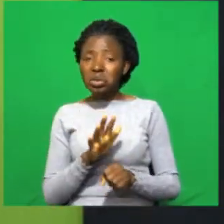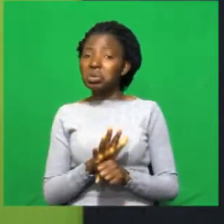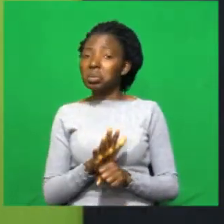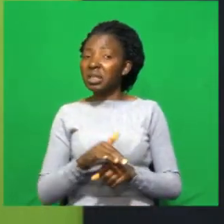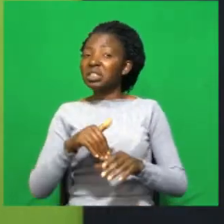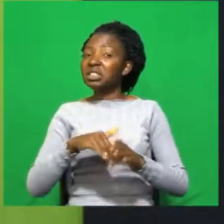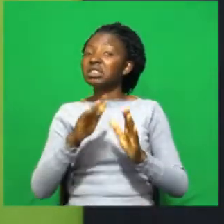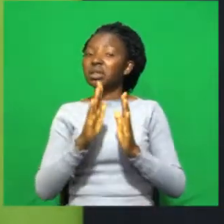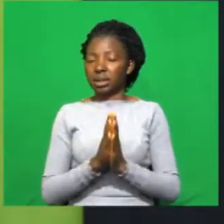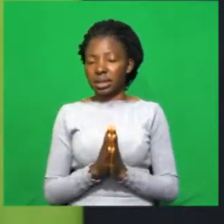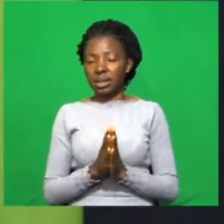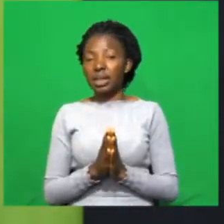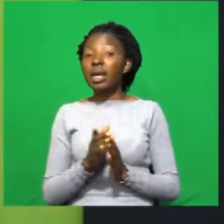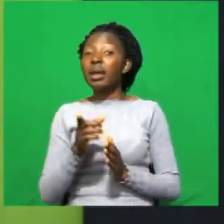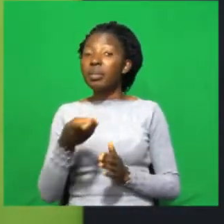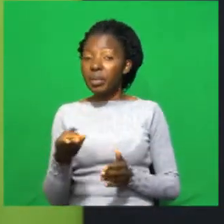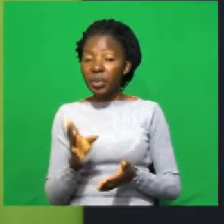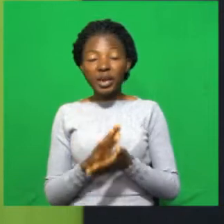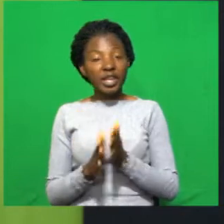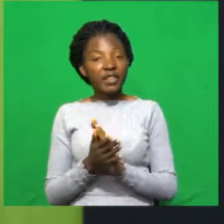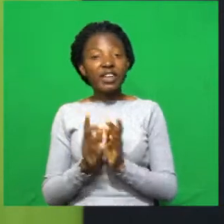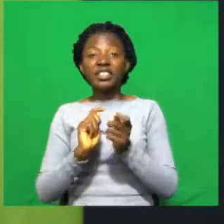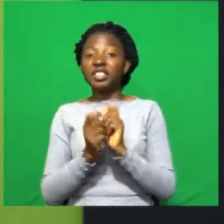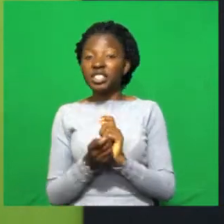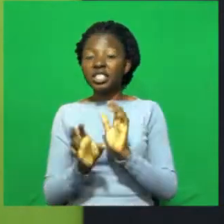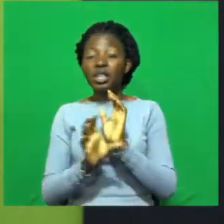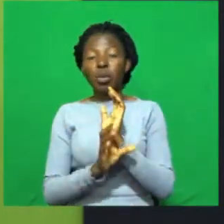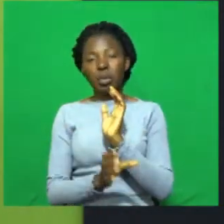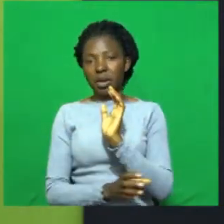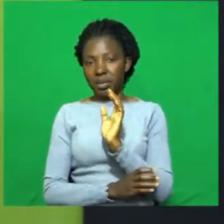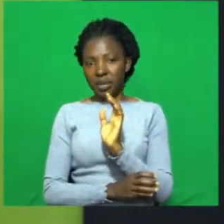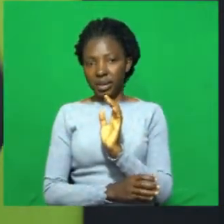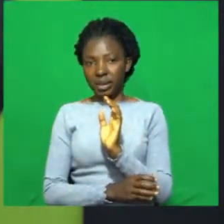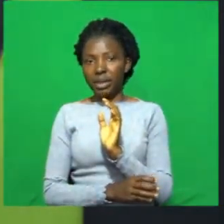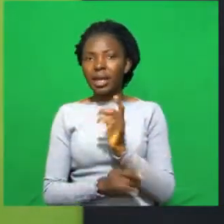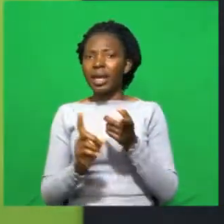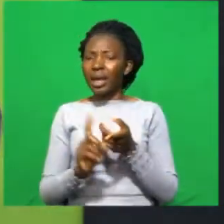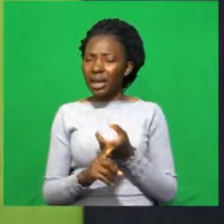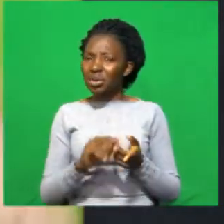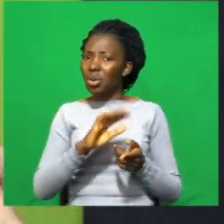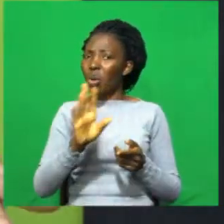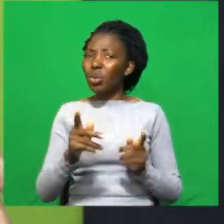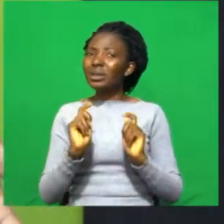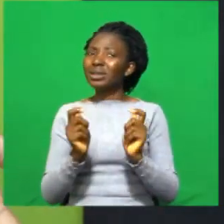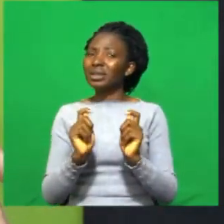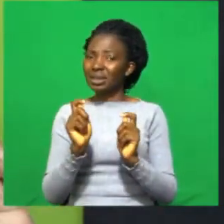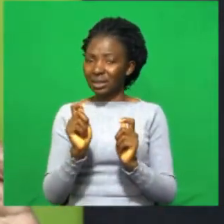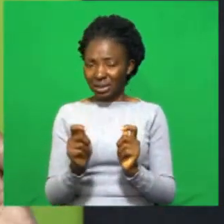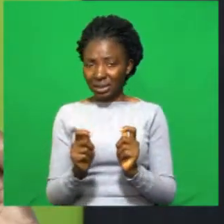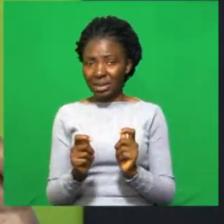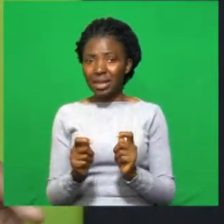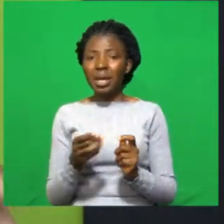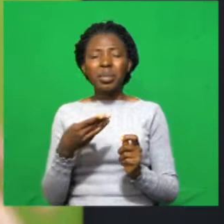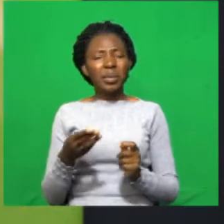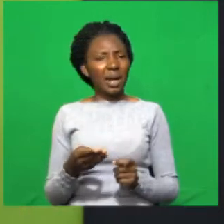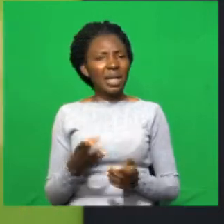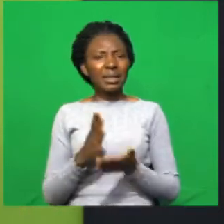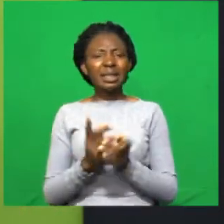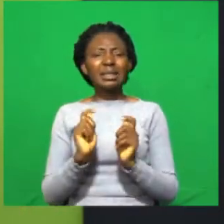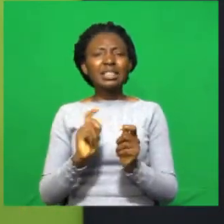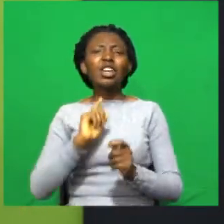hakusi kwekuti mitemo yaichinjwa chete vatsvene vachiurayiwa. Even dzatinoti doctrine, dzidziso, kwakatanga